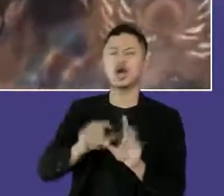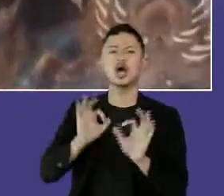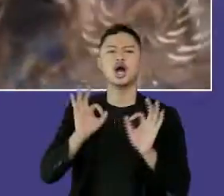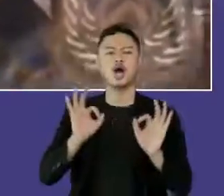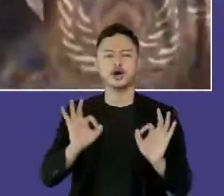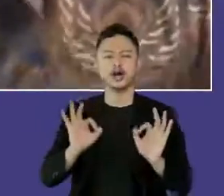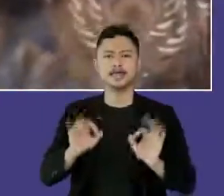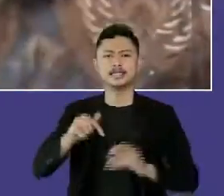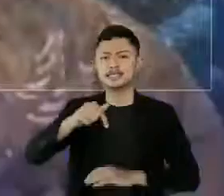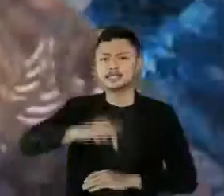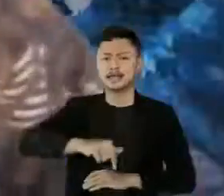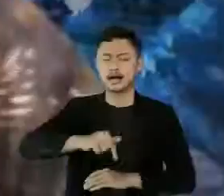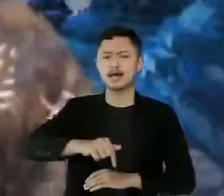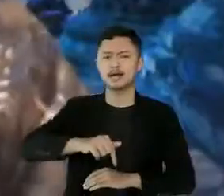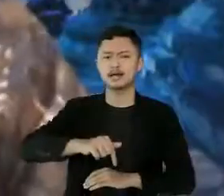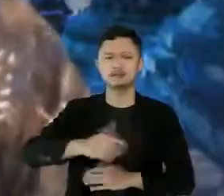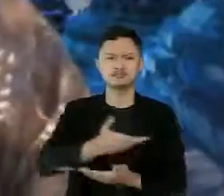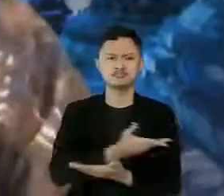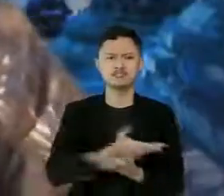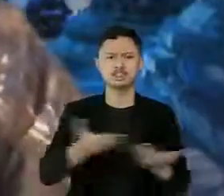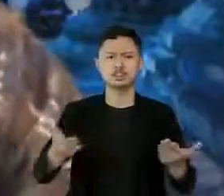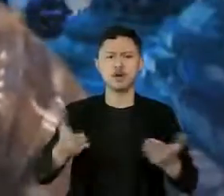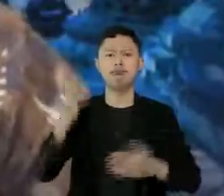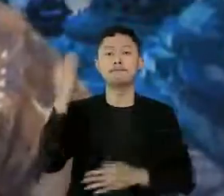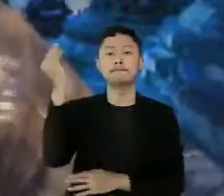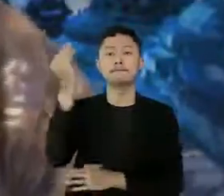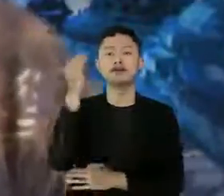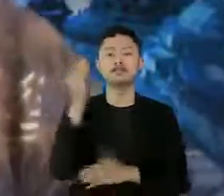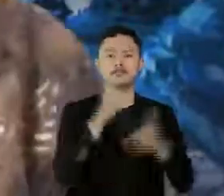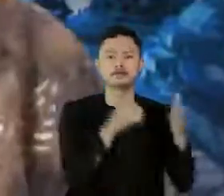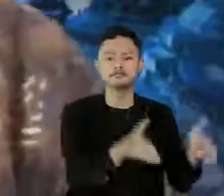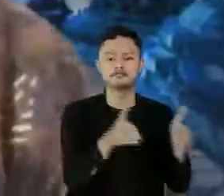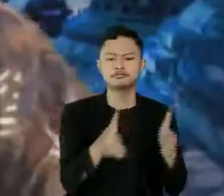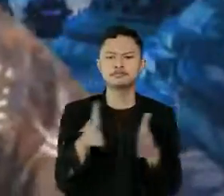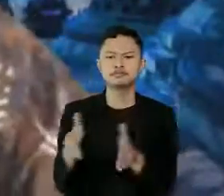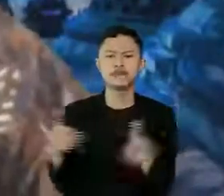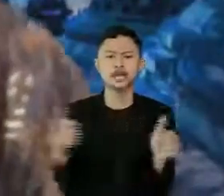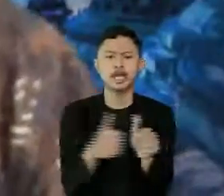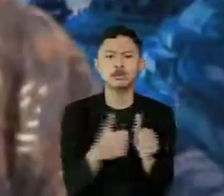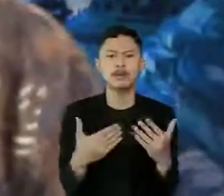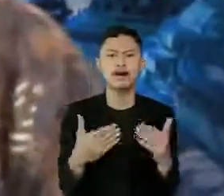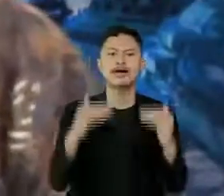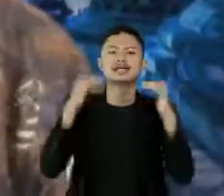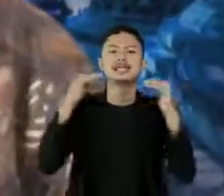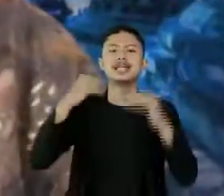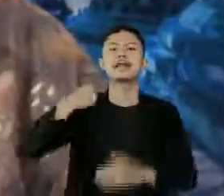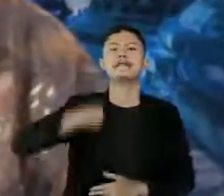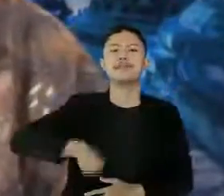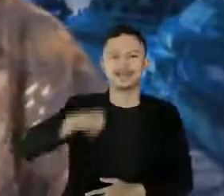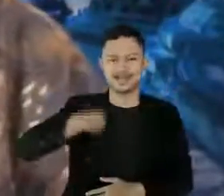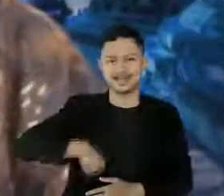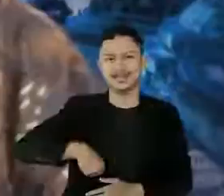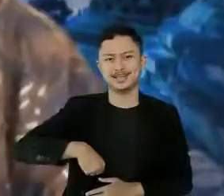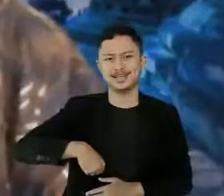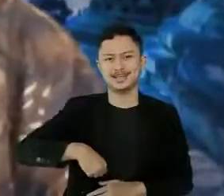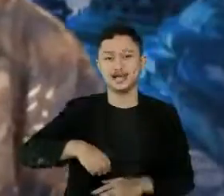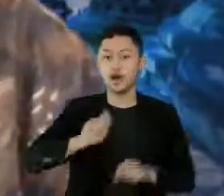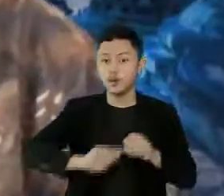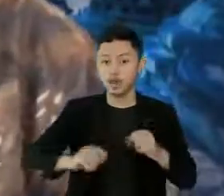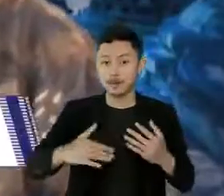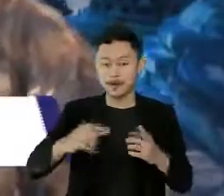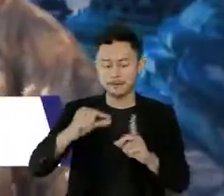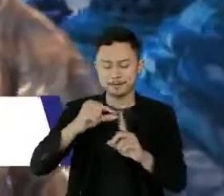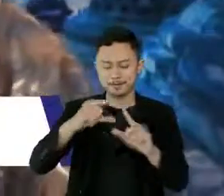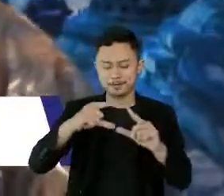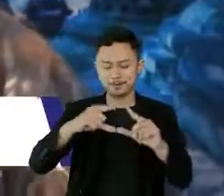karena sekarang semua insan pariwisata harus mengikuti KPI-nya Pak Mas Menteri, harus bikin pantun. Jadi wah,